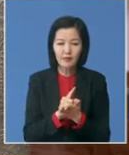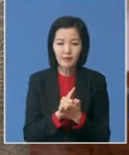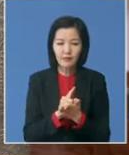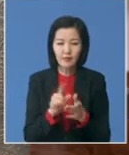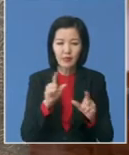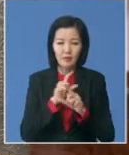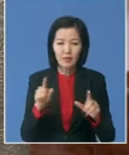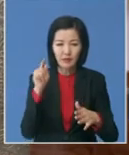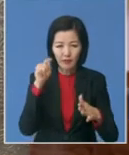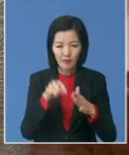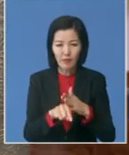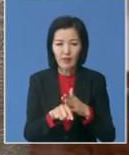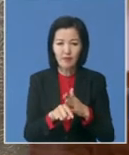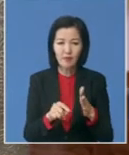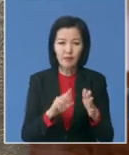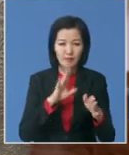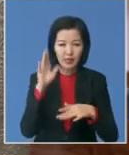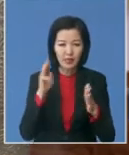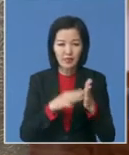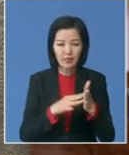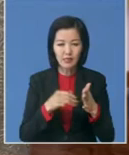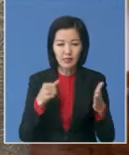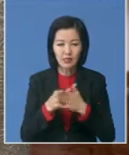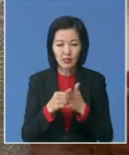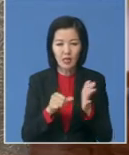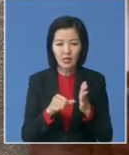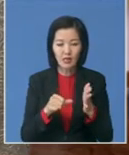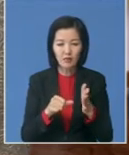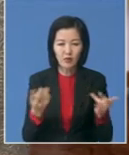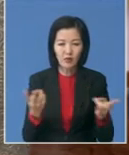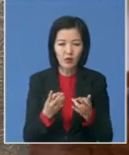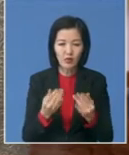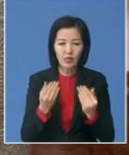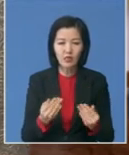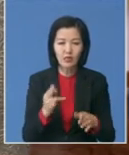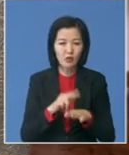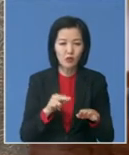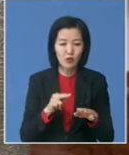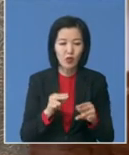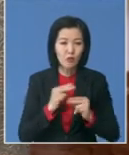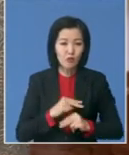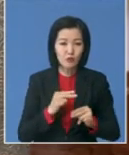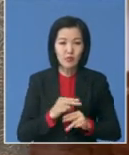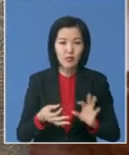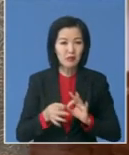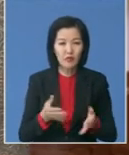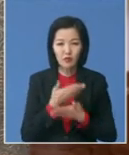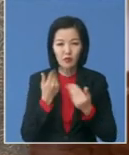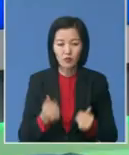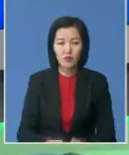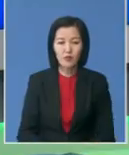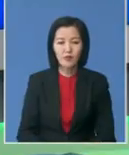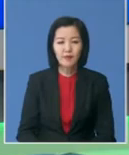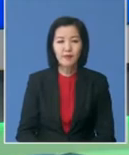мектеп қабырғасында сағат 8-ден кешкі 6-ға дейін болу керек болатын. Қазіргі тарапта мұндай жұмыстар енді нақты айтайын, жоқ.